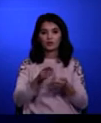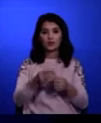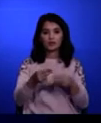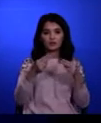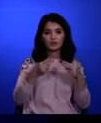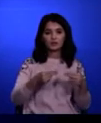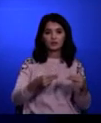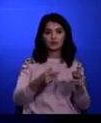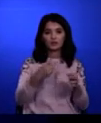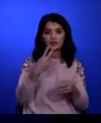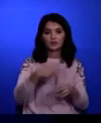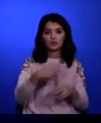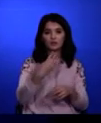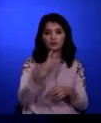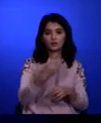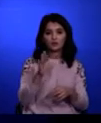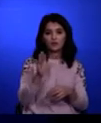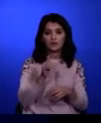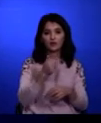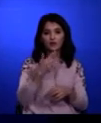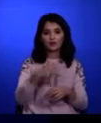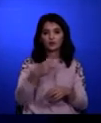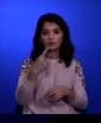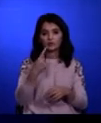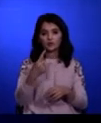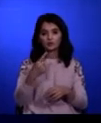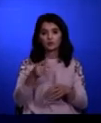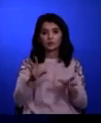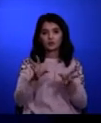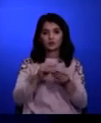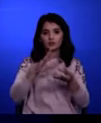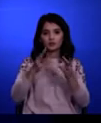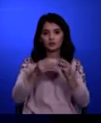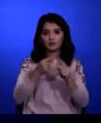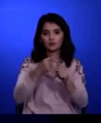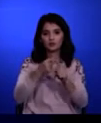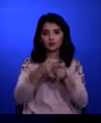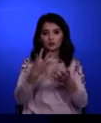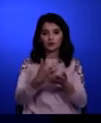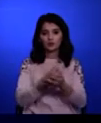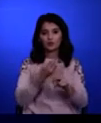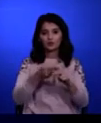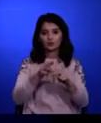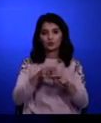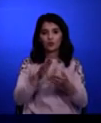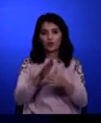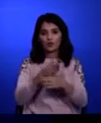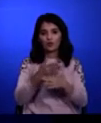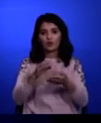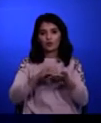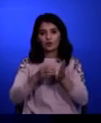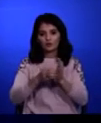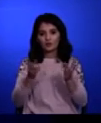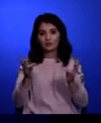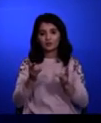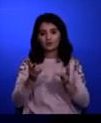Navbatdagisi 24 va 31 ning yig'indisini topish uchun xona qo'shiluvchilarga ajratib